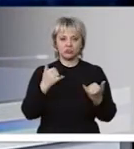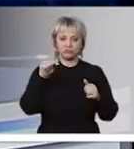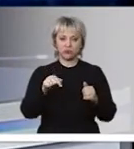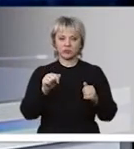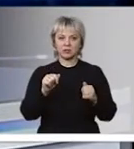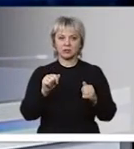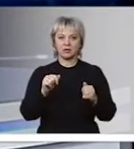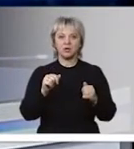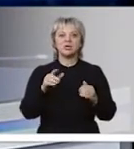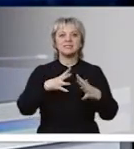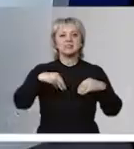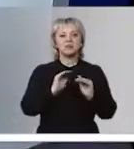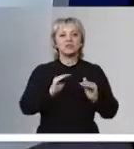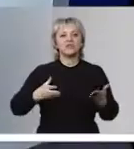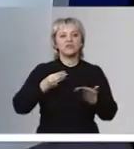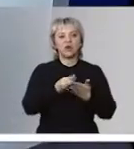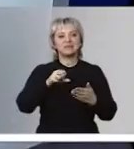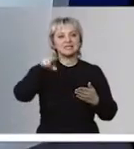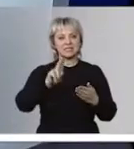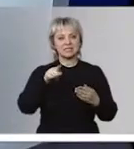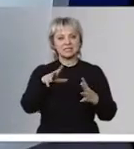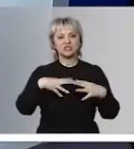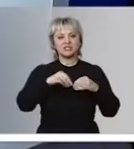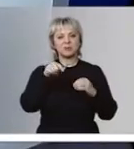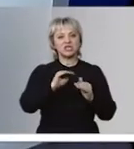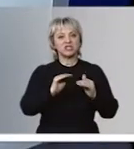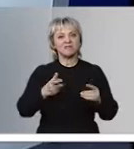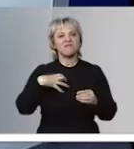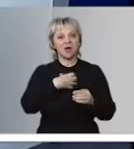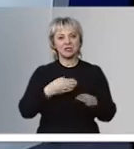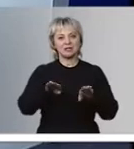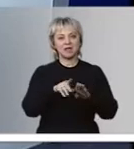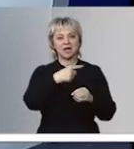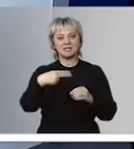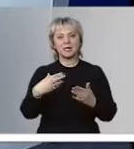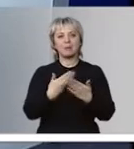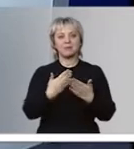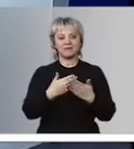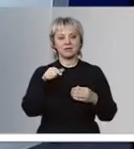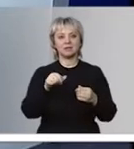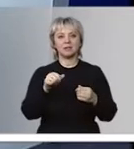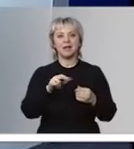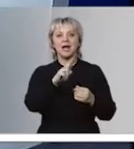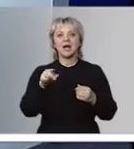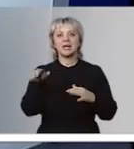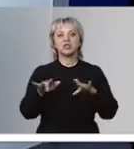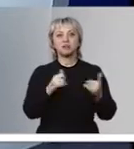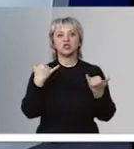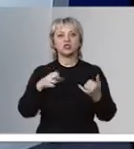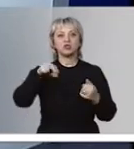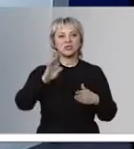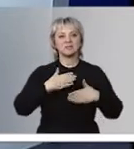сегодня семьи с детьми, выплаты социальные семьям с детьми, очень важная такая тема, наверное, да? Какие меры